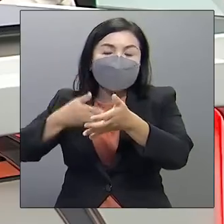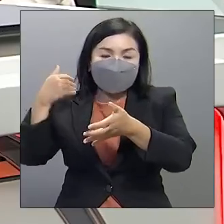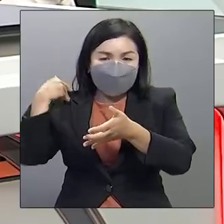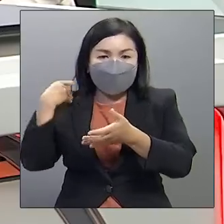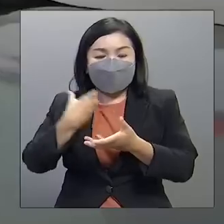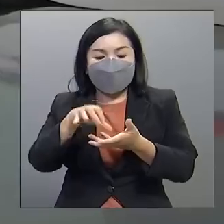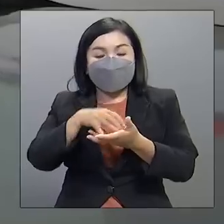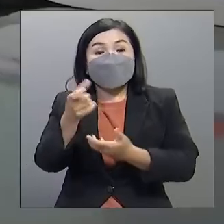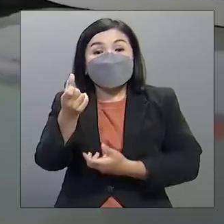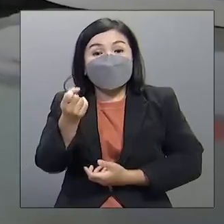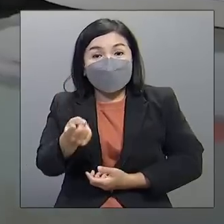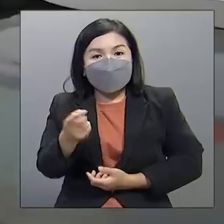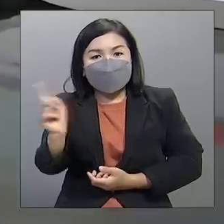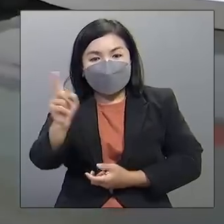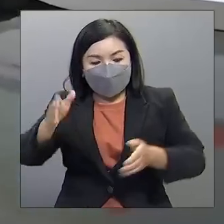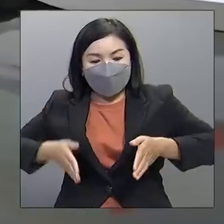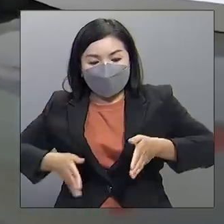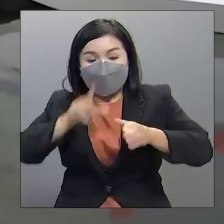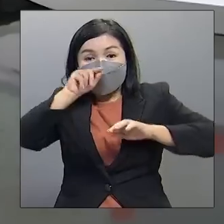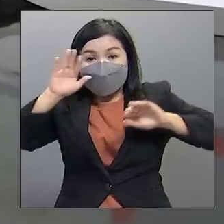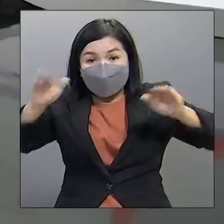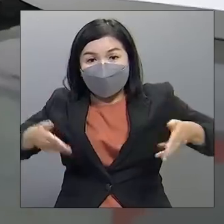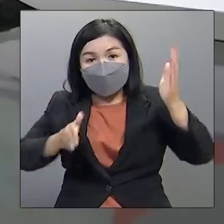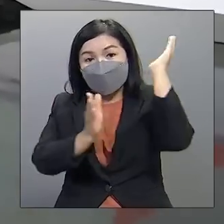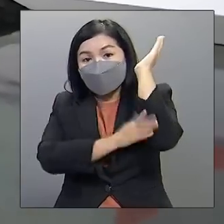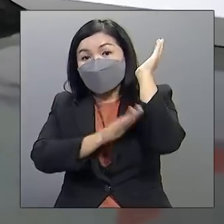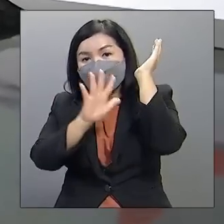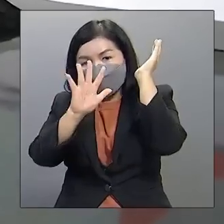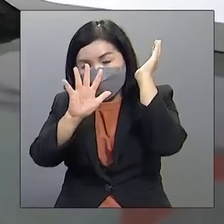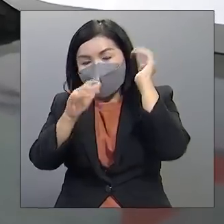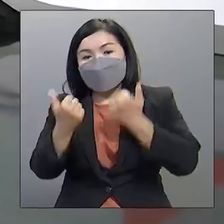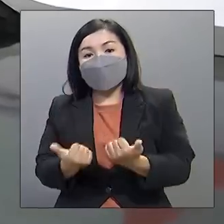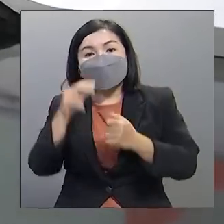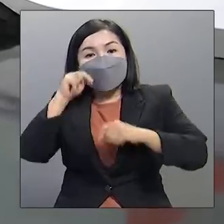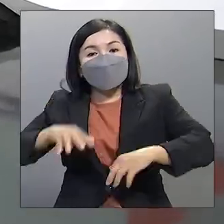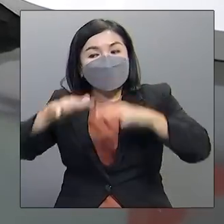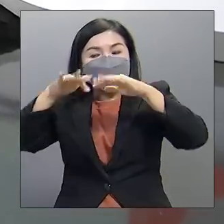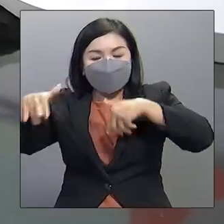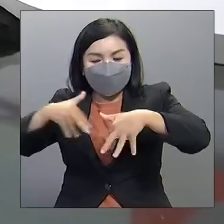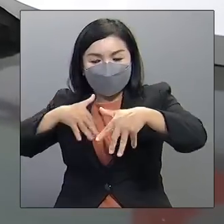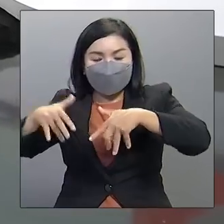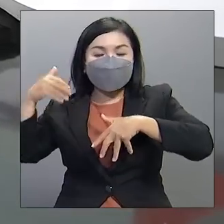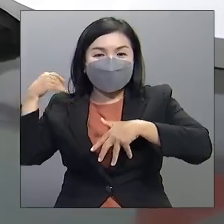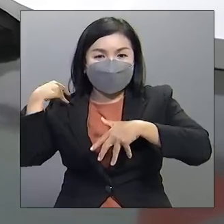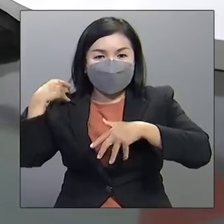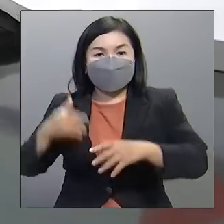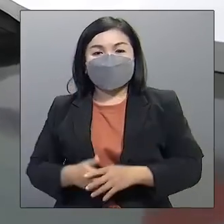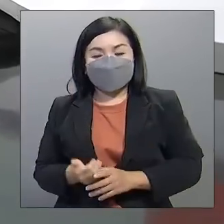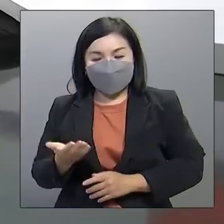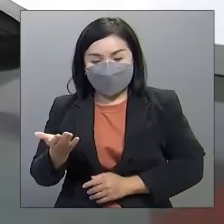ที่รายงานสดมาจากถนนรามอินทราซอย5นะคะซึ่งตอนนี้มีน้ำท่วมขังในชุมชนด้วยนะคะคุณพัทราพ